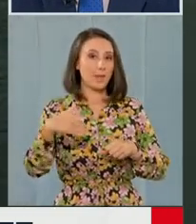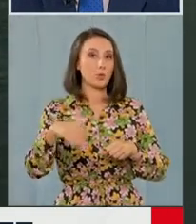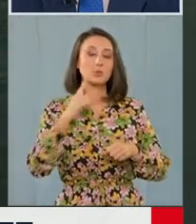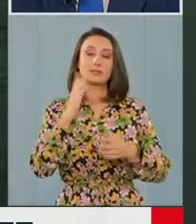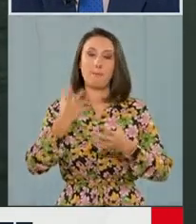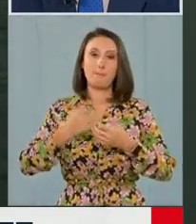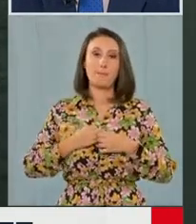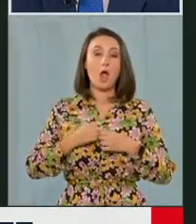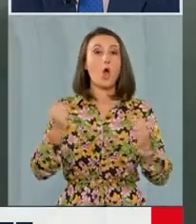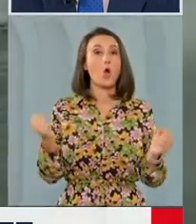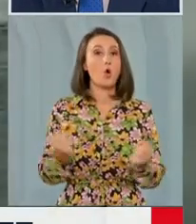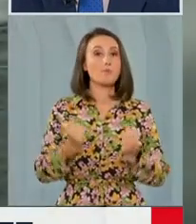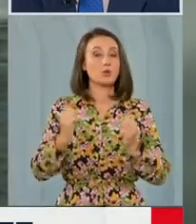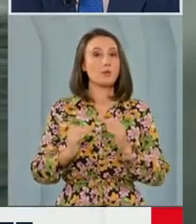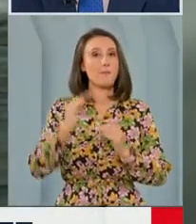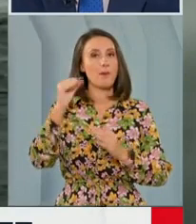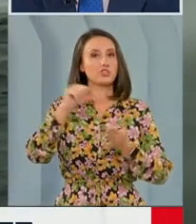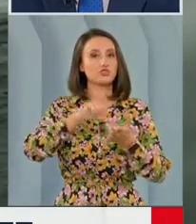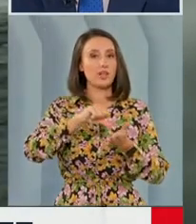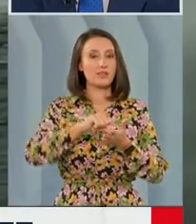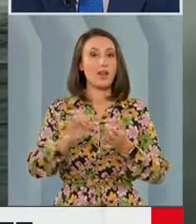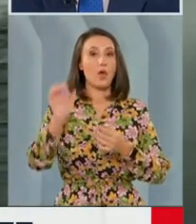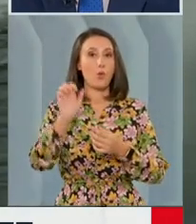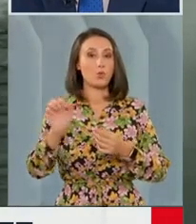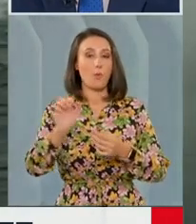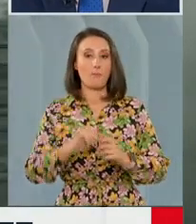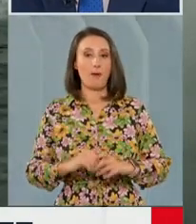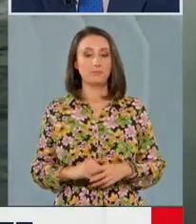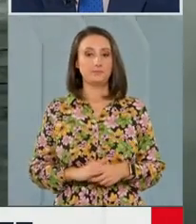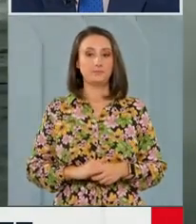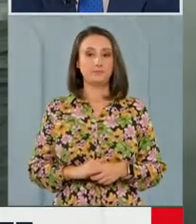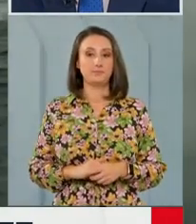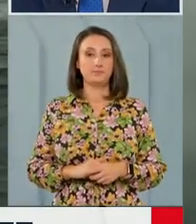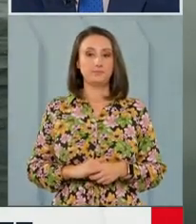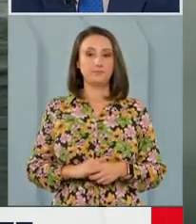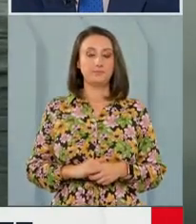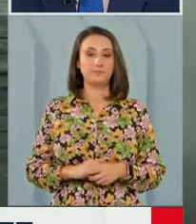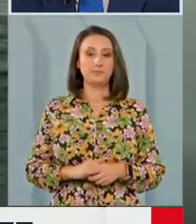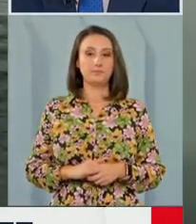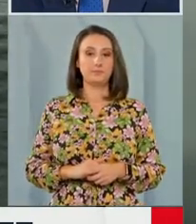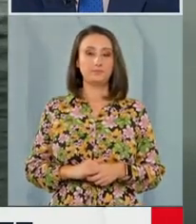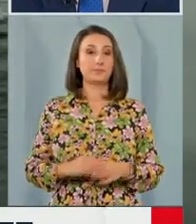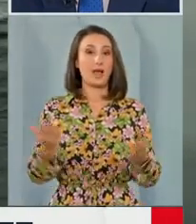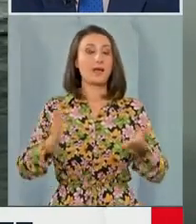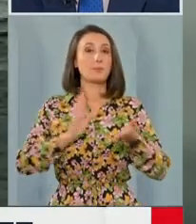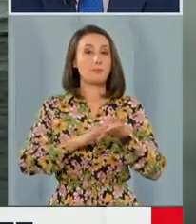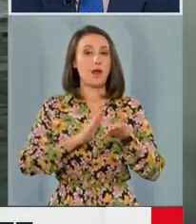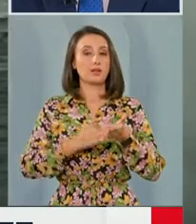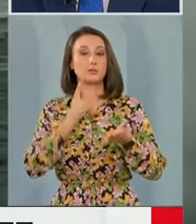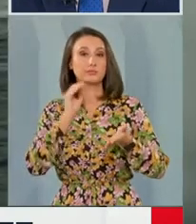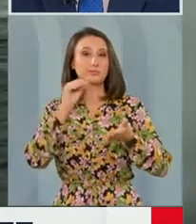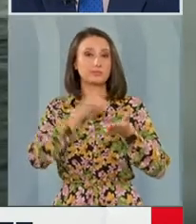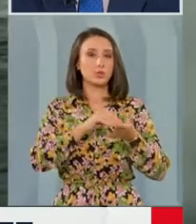preia operațiunile la cea mai mare centrală nucleară din Europa, din regiunea Zaporojia, care practic a fost